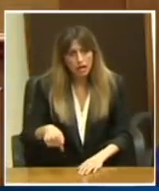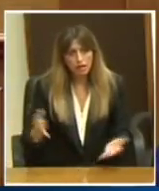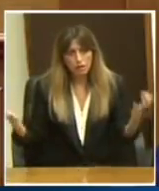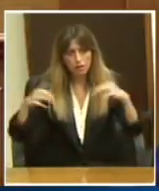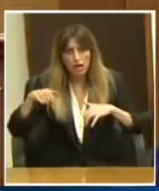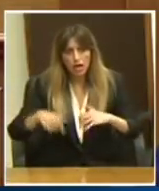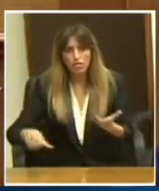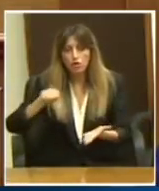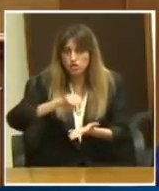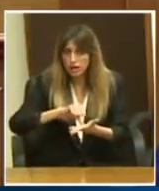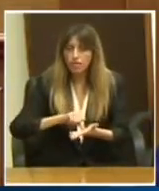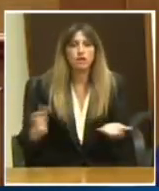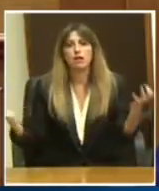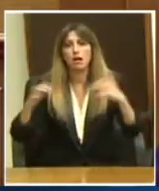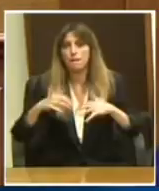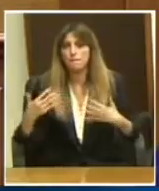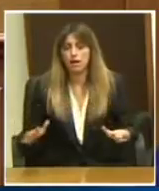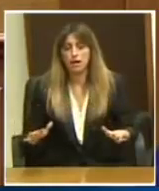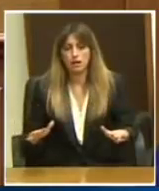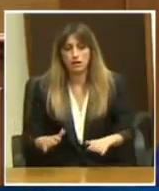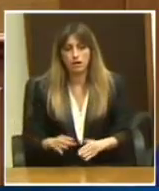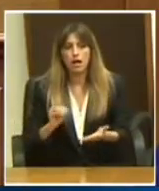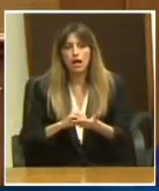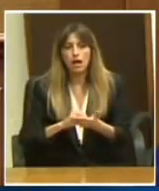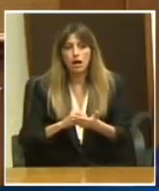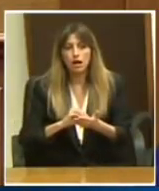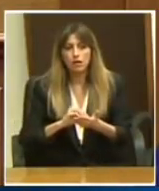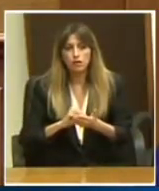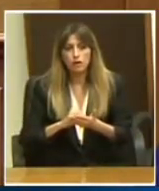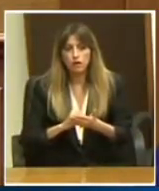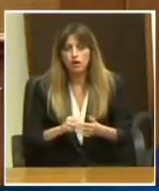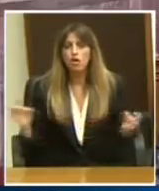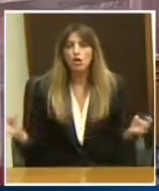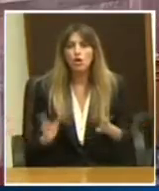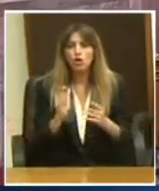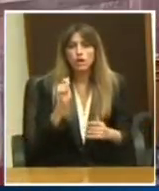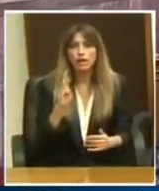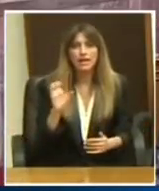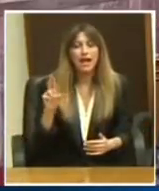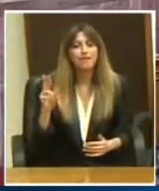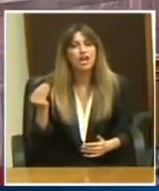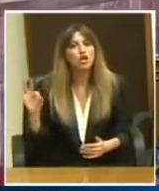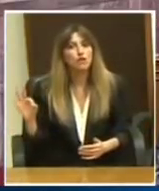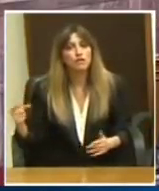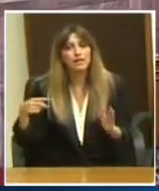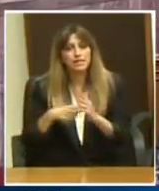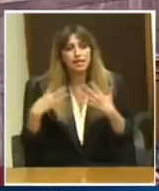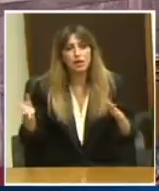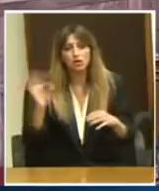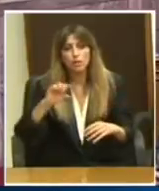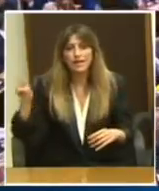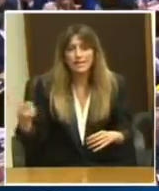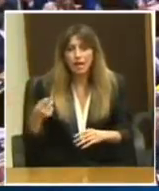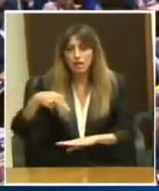Πού ήσασταν όταν ο αείμνηστος Ευάγγελος Αβέροφ στη Βουλή το 1959 ομίλησε